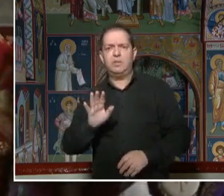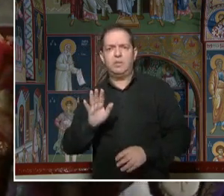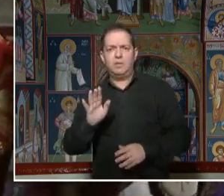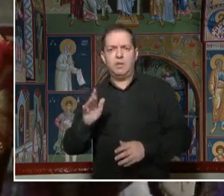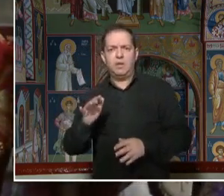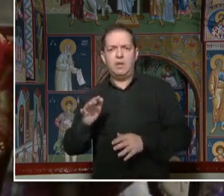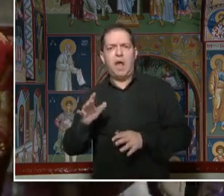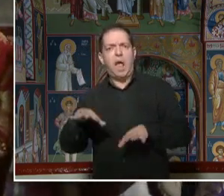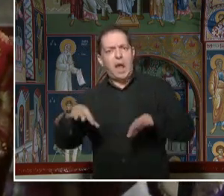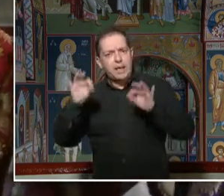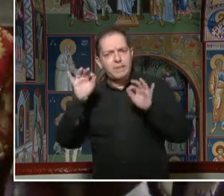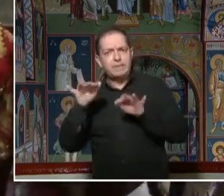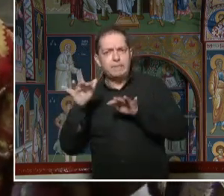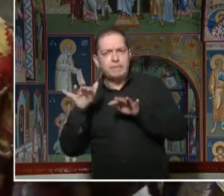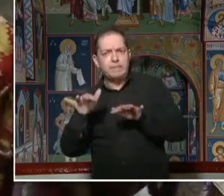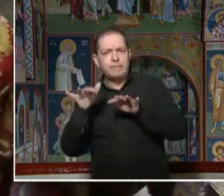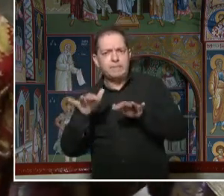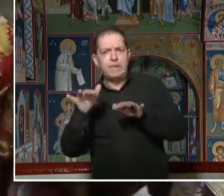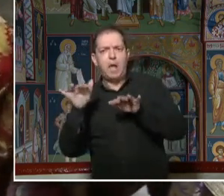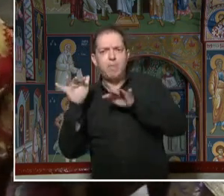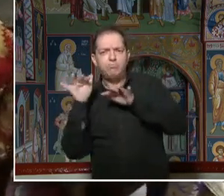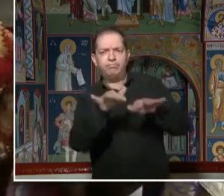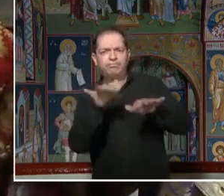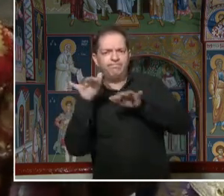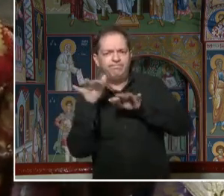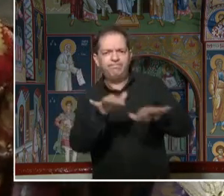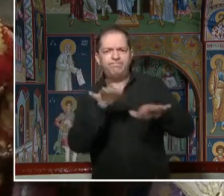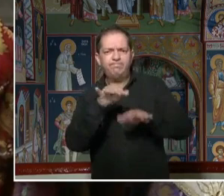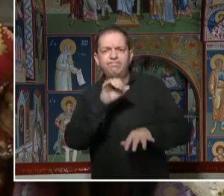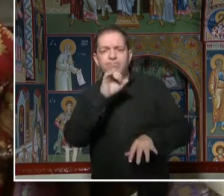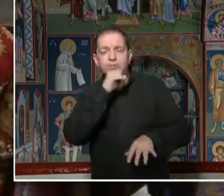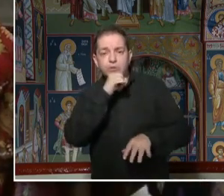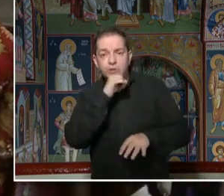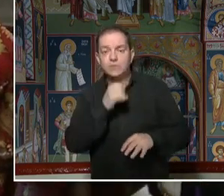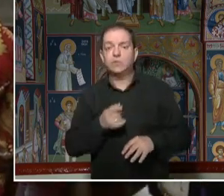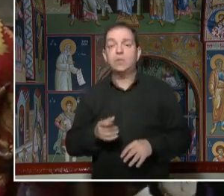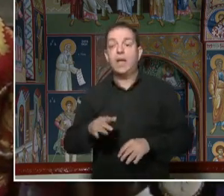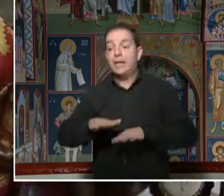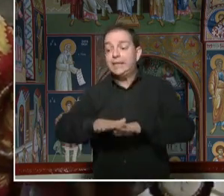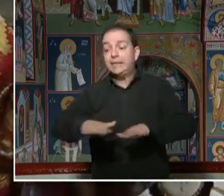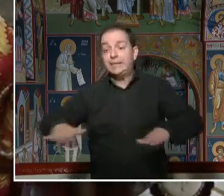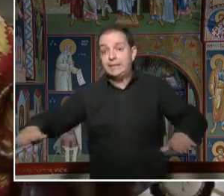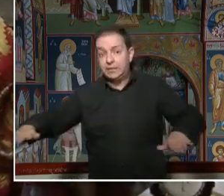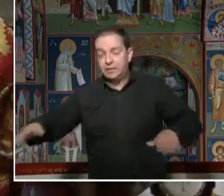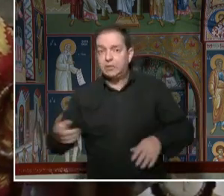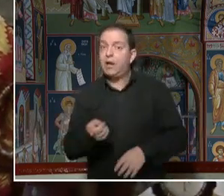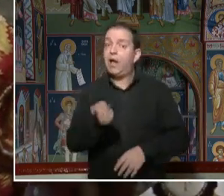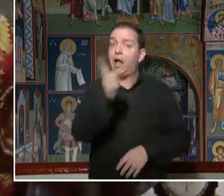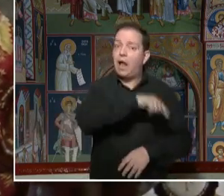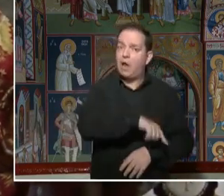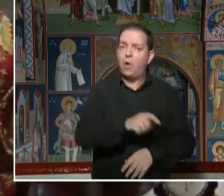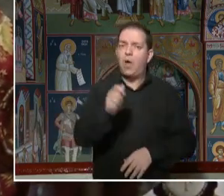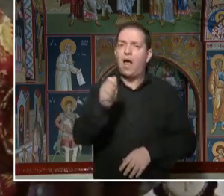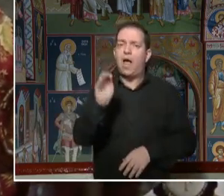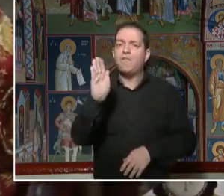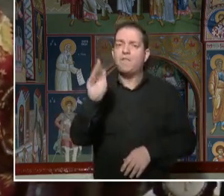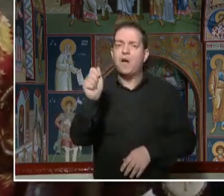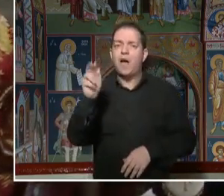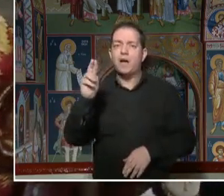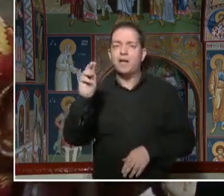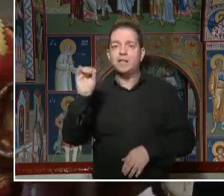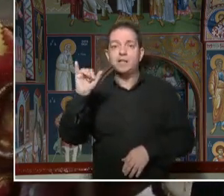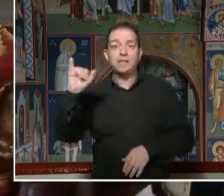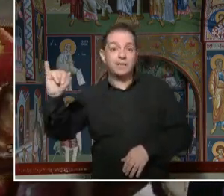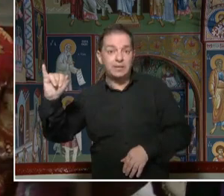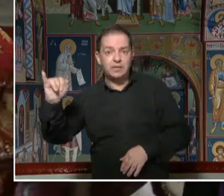τις επιθέσεις από ξηρά, και οι Άβαροι με το στόλο τους είχαν κατακλείσει